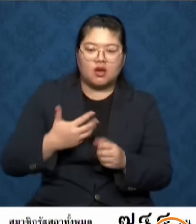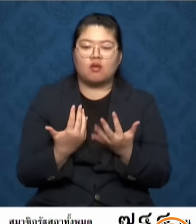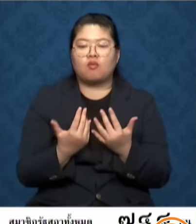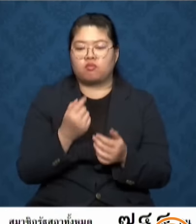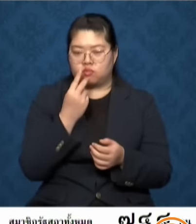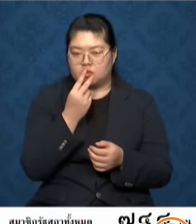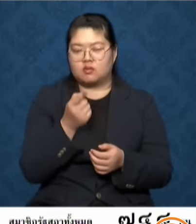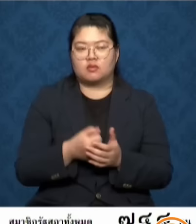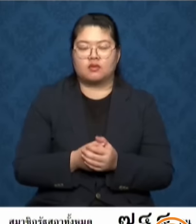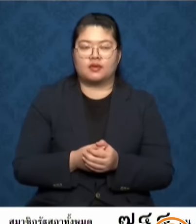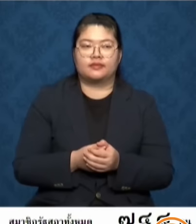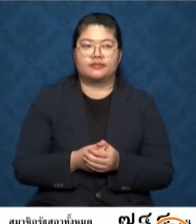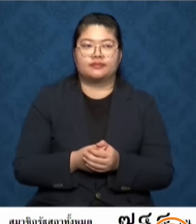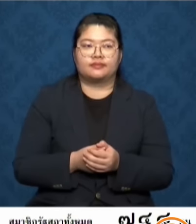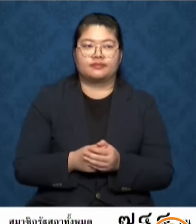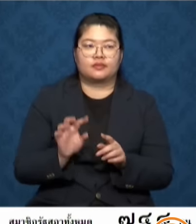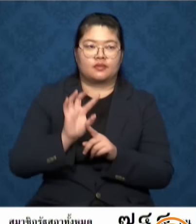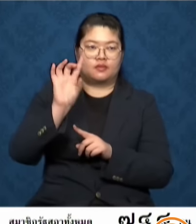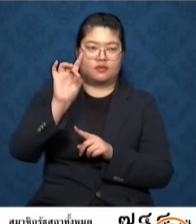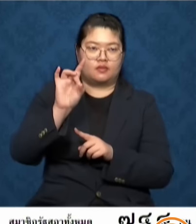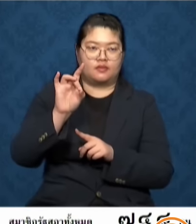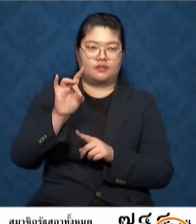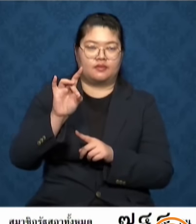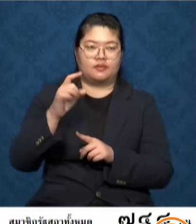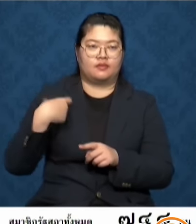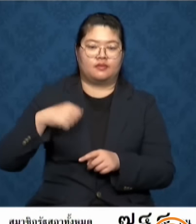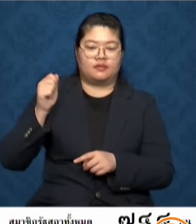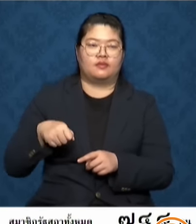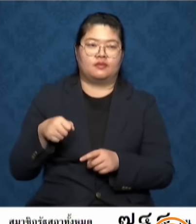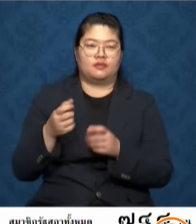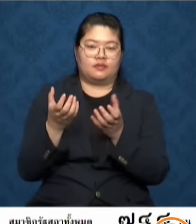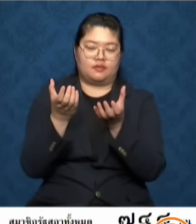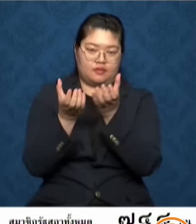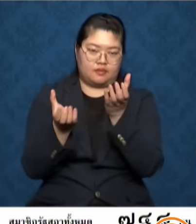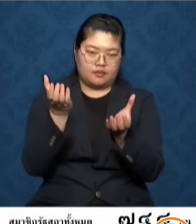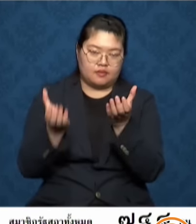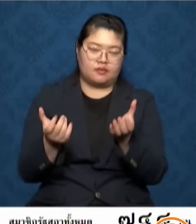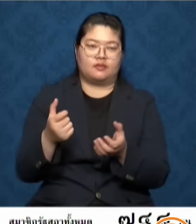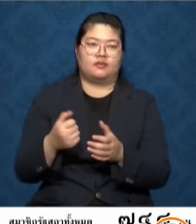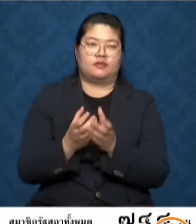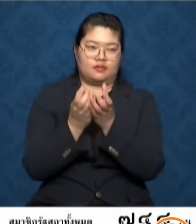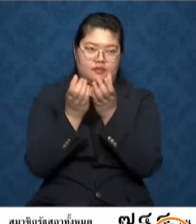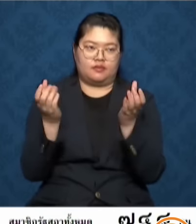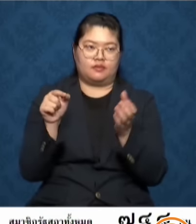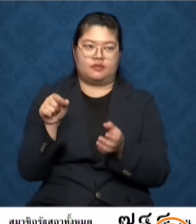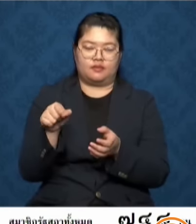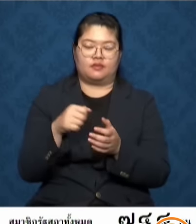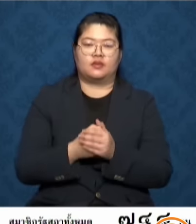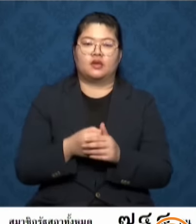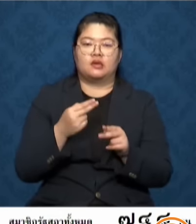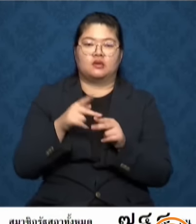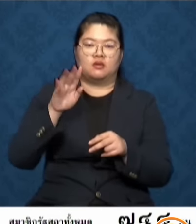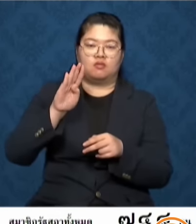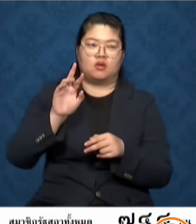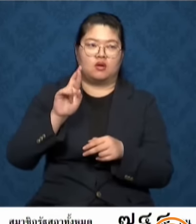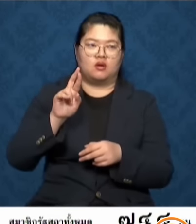กลางไปสตลาการทที่ 8 ครัคท่บัญจงสักวงปราบผมตองยอมรครับว่าท่านบัจง